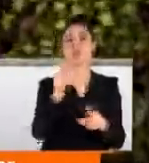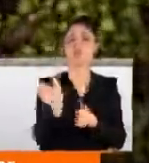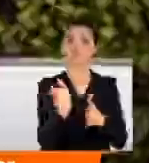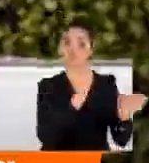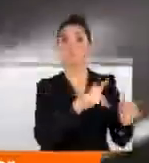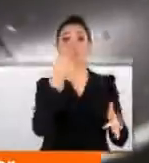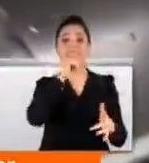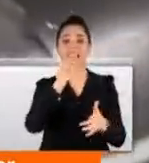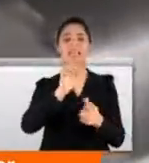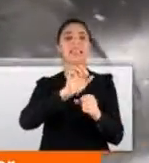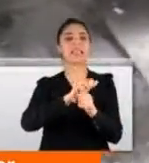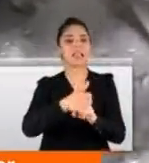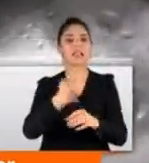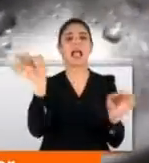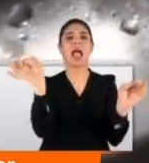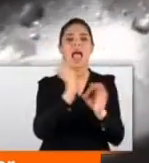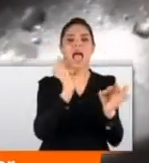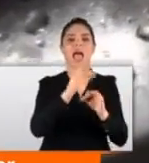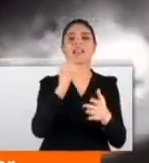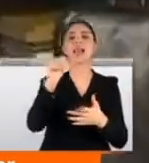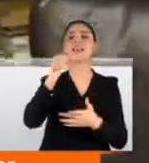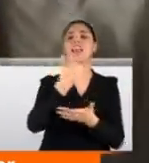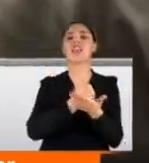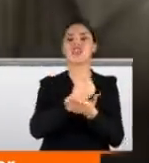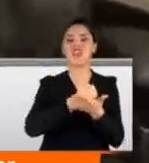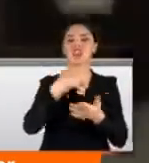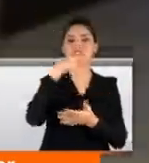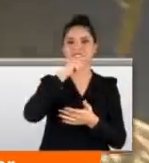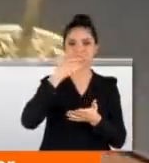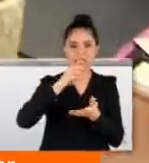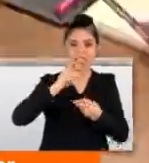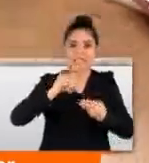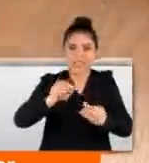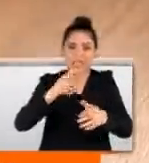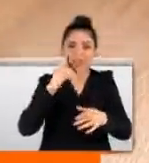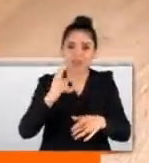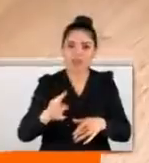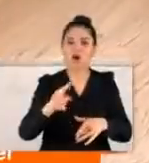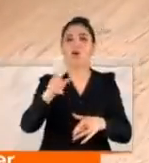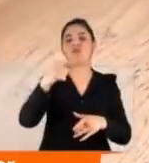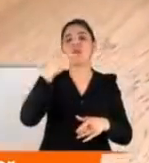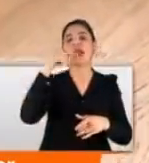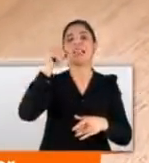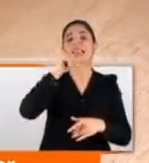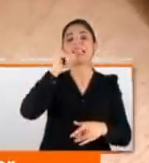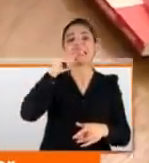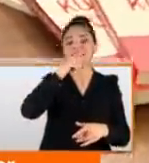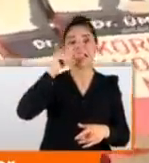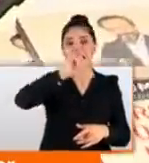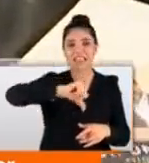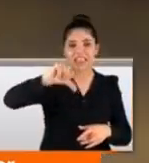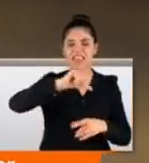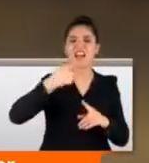bu zeytinin sıkılmasıyla yani erken hasat yeşil zeytinin sıkılmasıyla elde edilen erken hasat saf sızma zeytinyağları son derece zengin